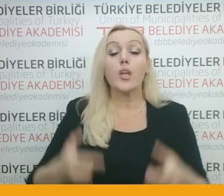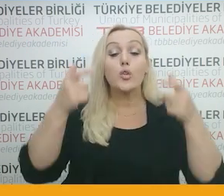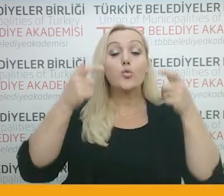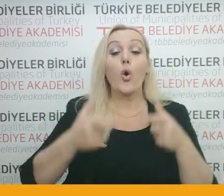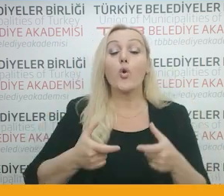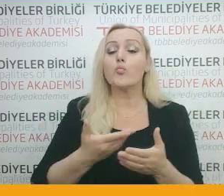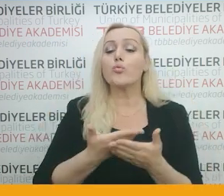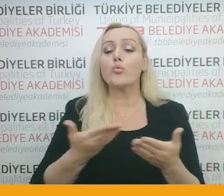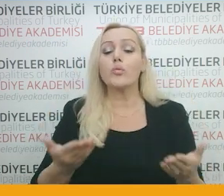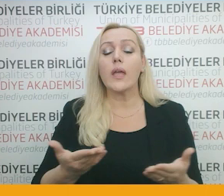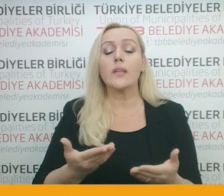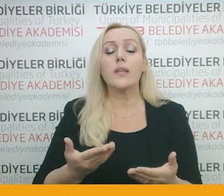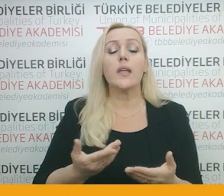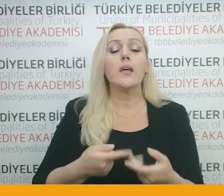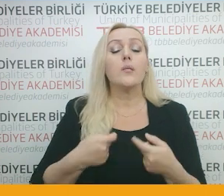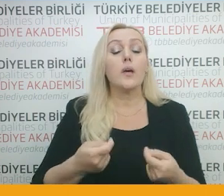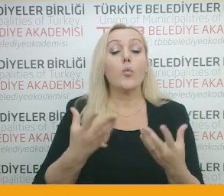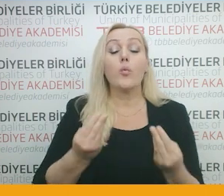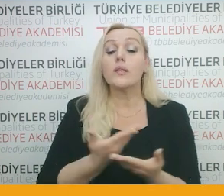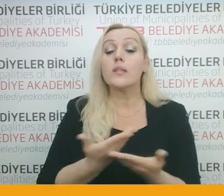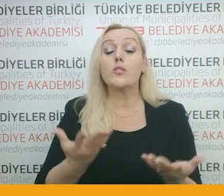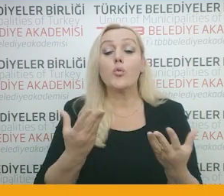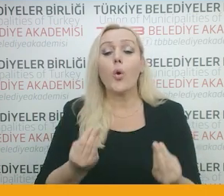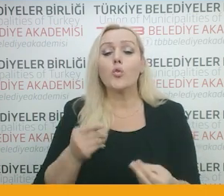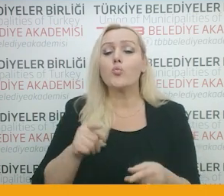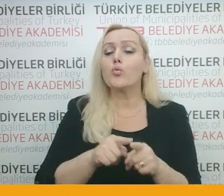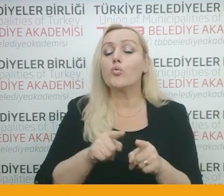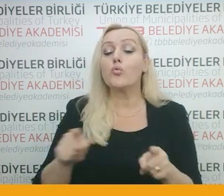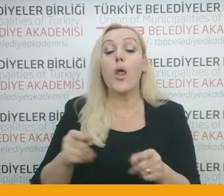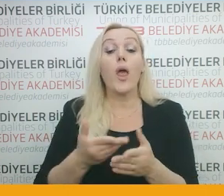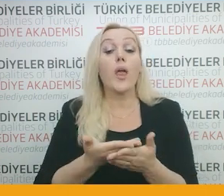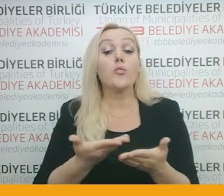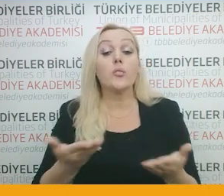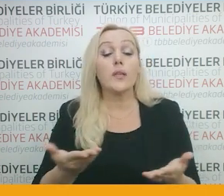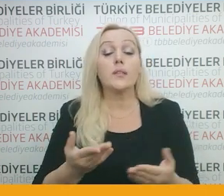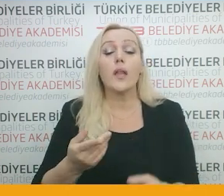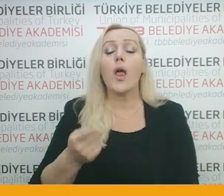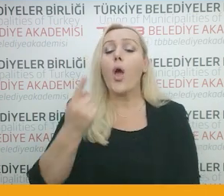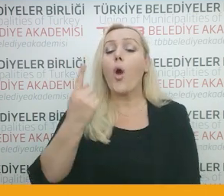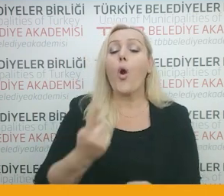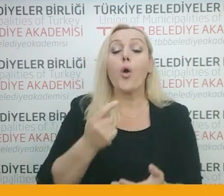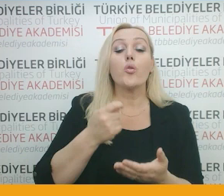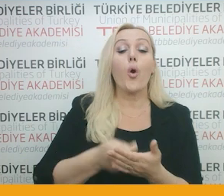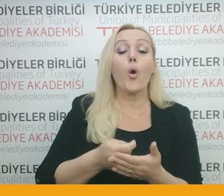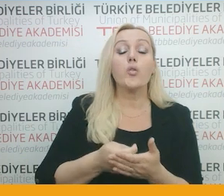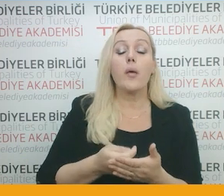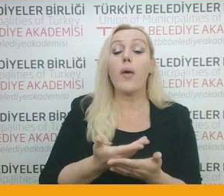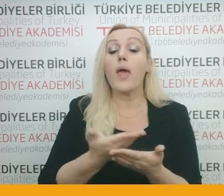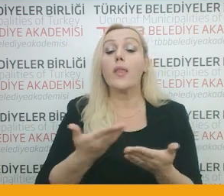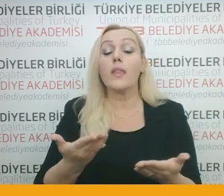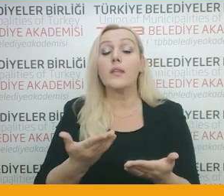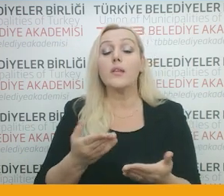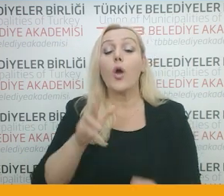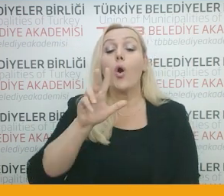Sorumluluğu nedir? Giderin gerçekleşmesi nasıl olur? Harcamanın yapılması süreci nasıldır? Ön ödemeden bahsediyor mesela. Ön ödeme kavramı da yine bu